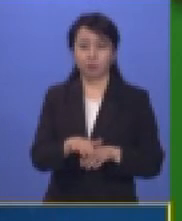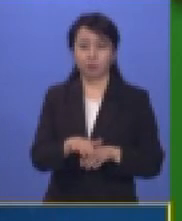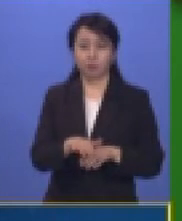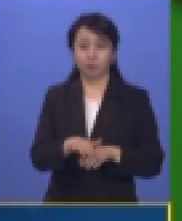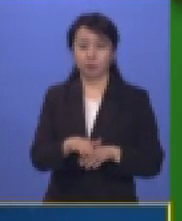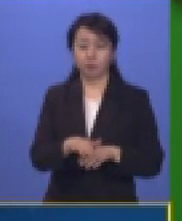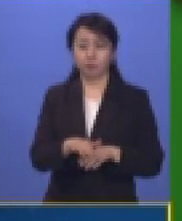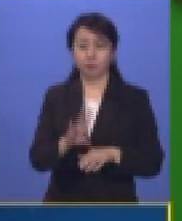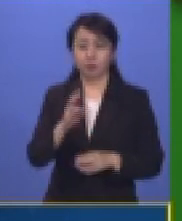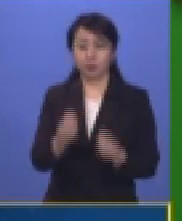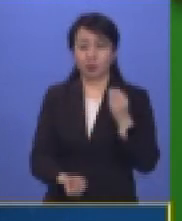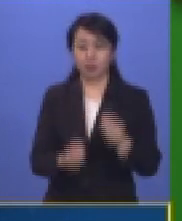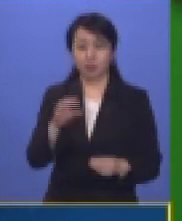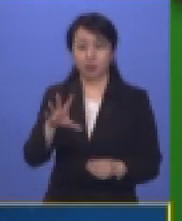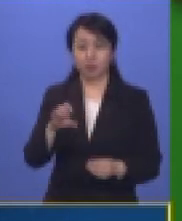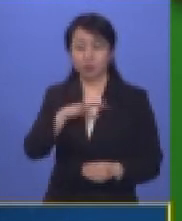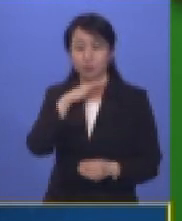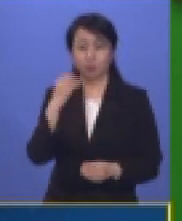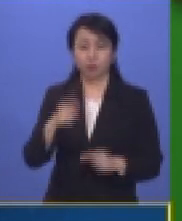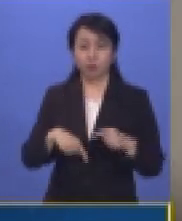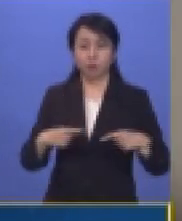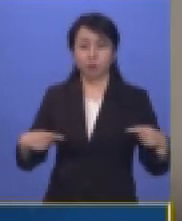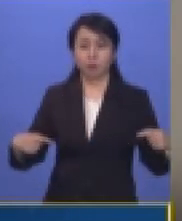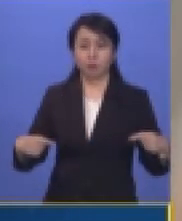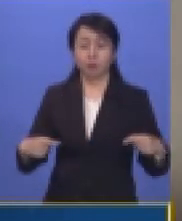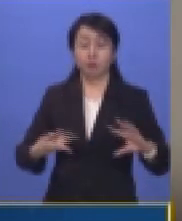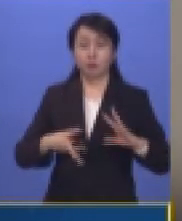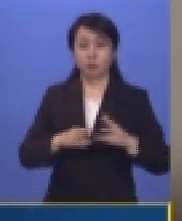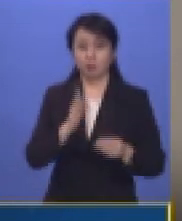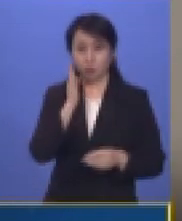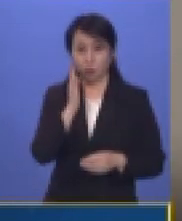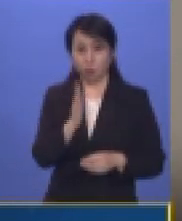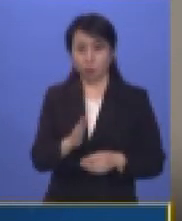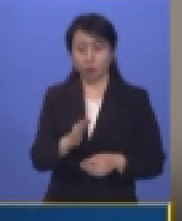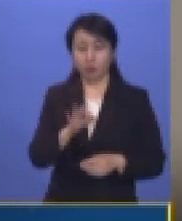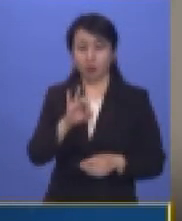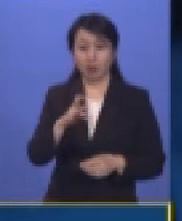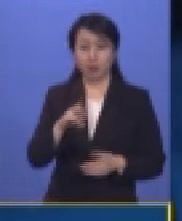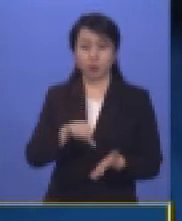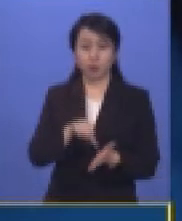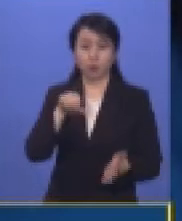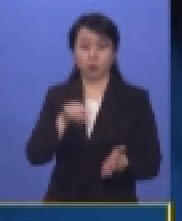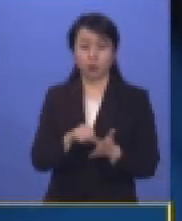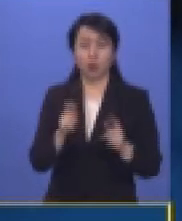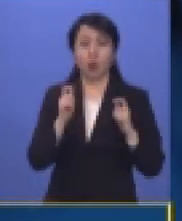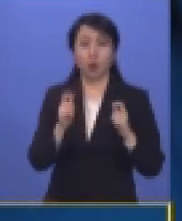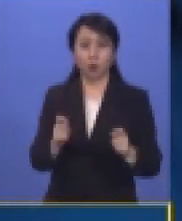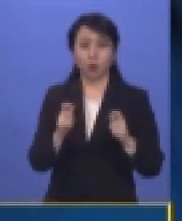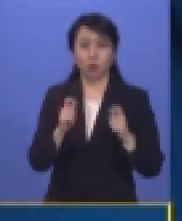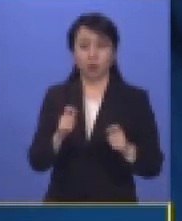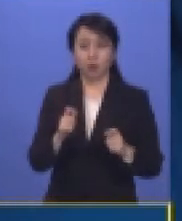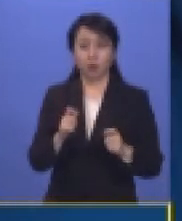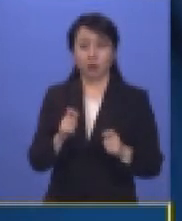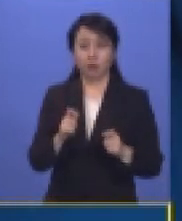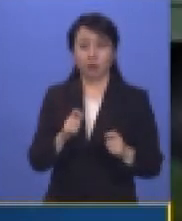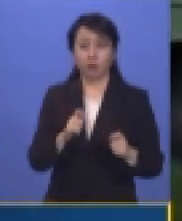игры, национальные игры, фотовыставки и много-много другое. В завершении состоится Open Air с участием клубного диджея «Майор» с